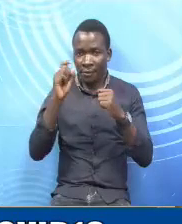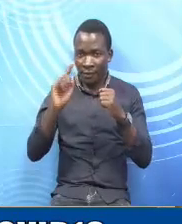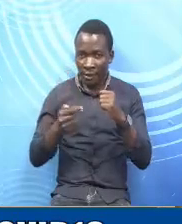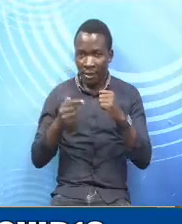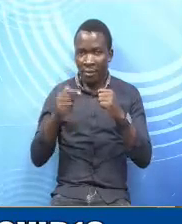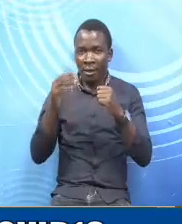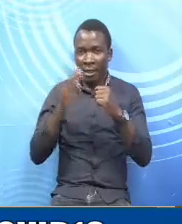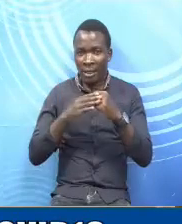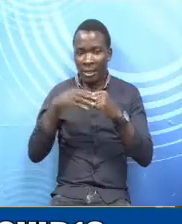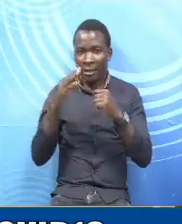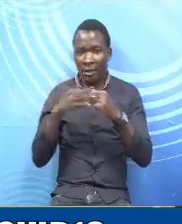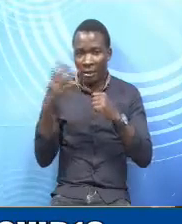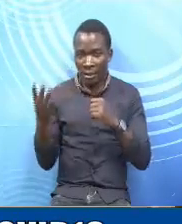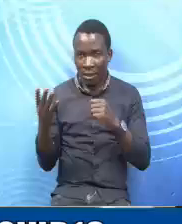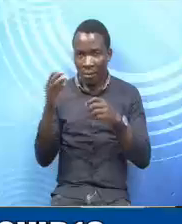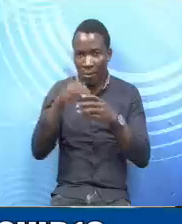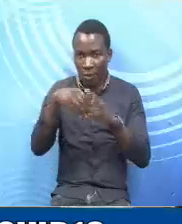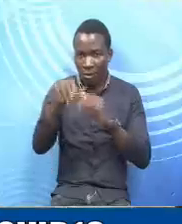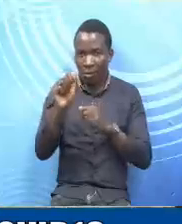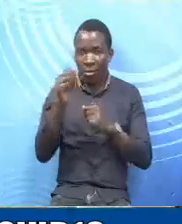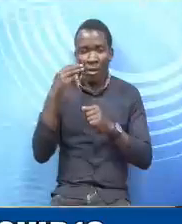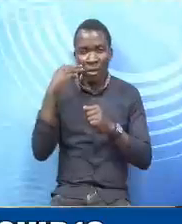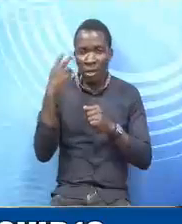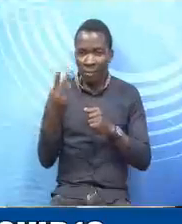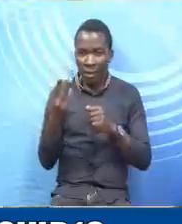384,984. Muri aba ngaba abagera kuri miliyoni